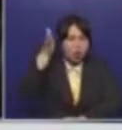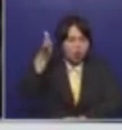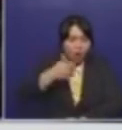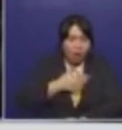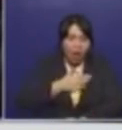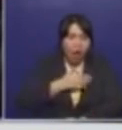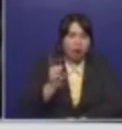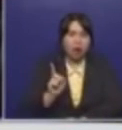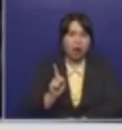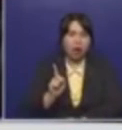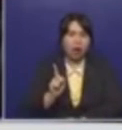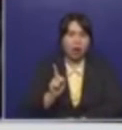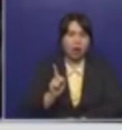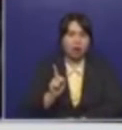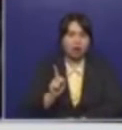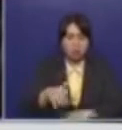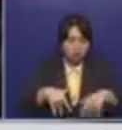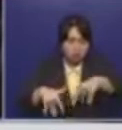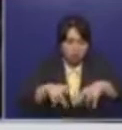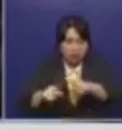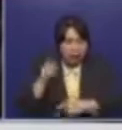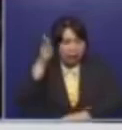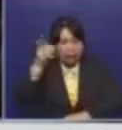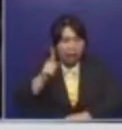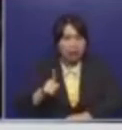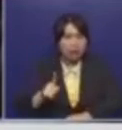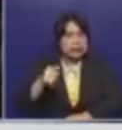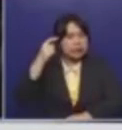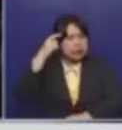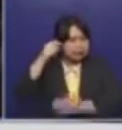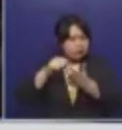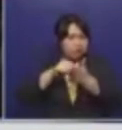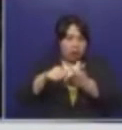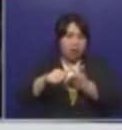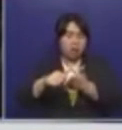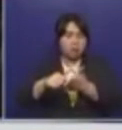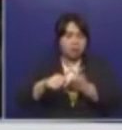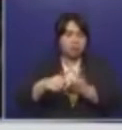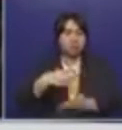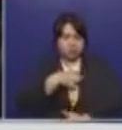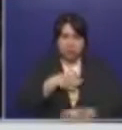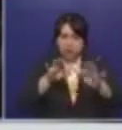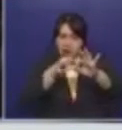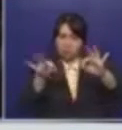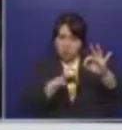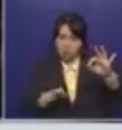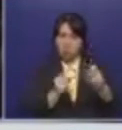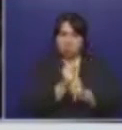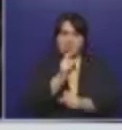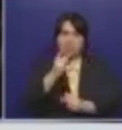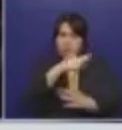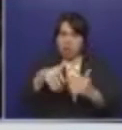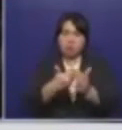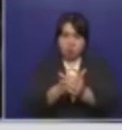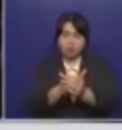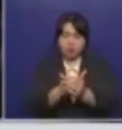ลูกหลานเราเป็นรัฐธรรมนูญที่เห็นแก่ตัวเราจึงต้องข้ามวิกฤตนี้ไปให้ได้โดยต้องมีการร่างใหม่ทั้งฉบับ